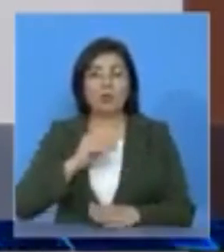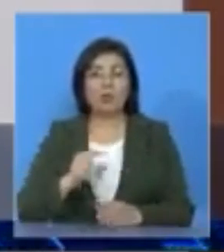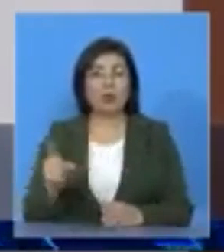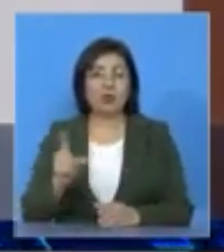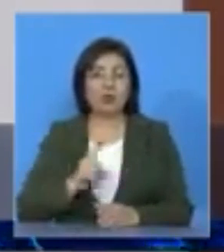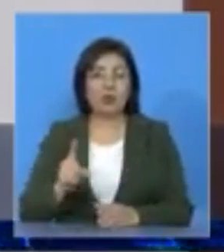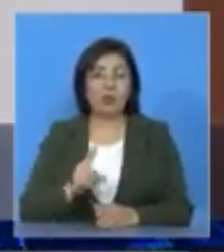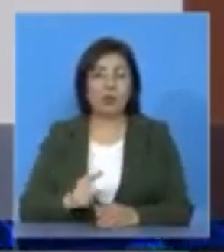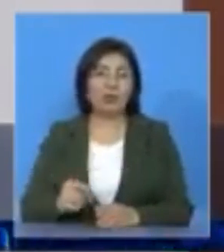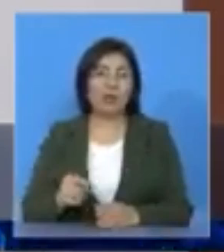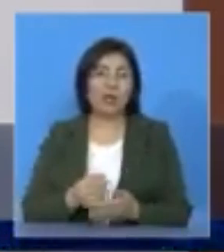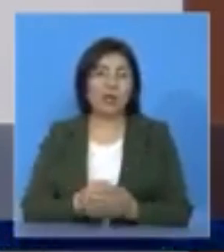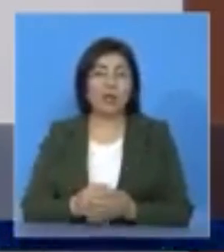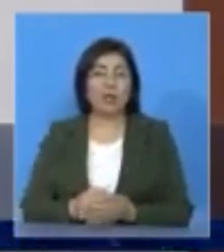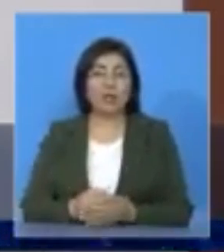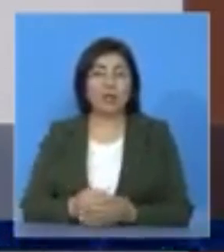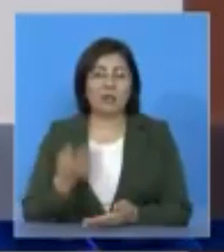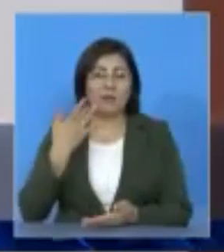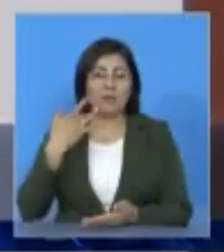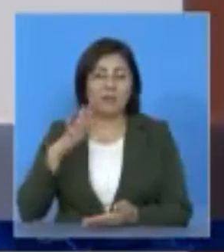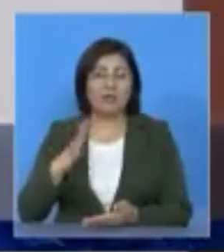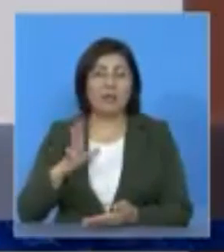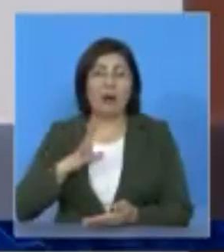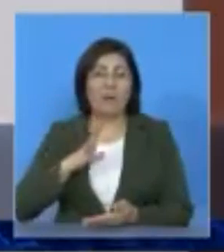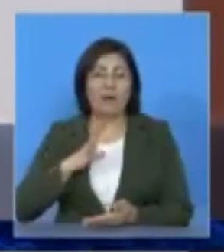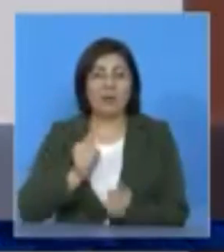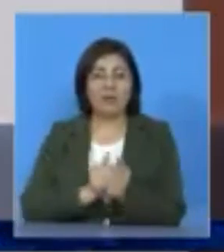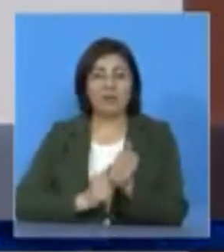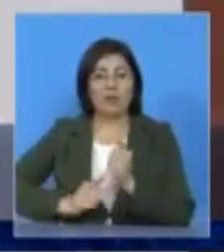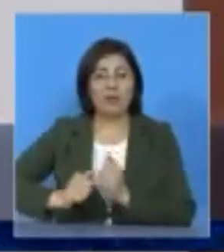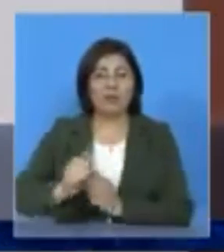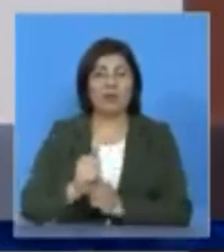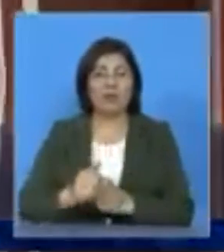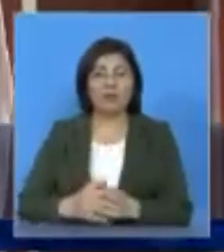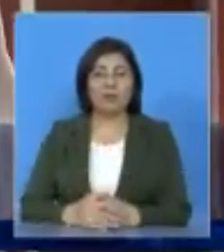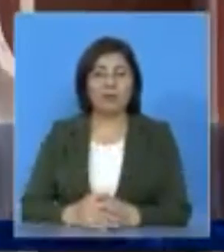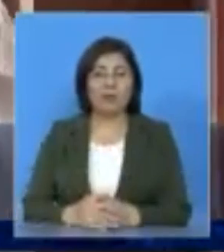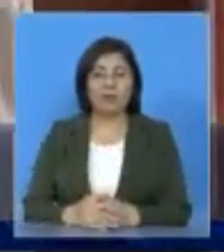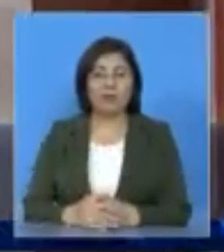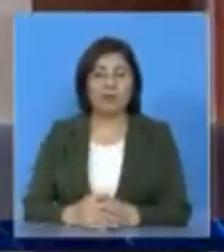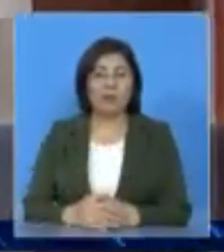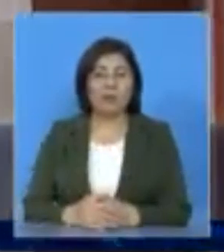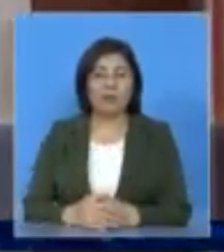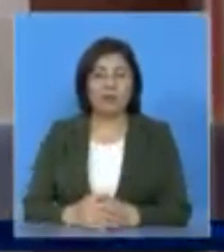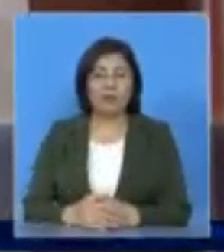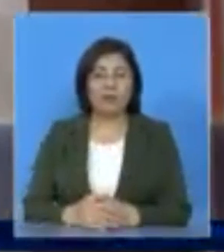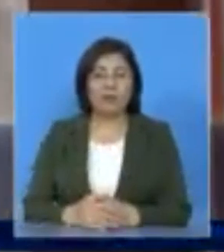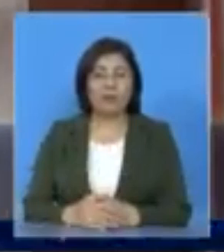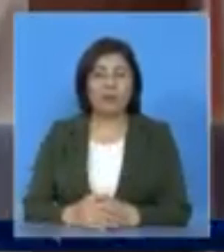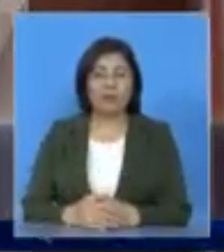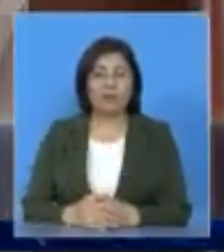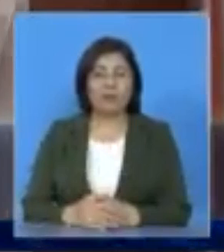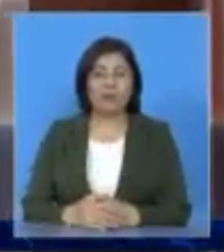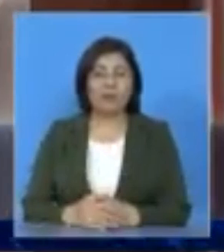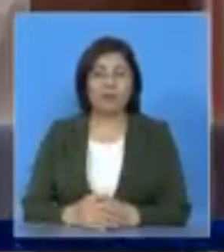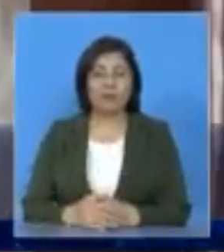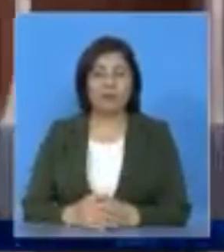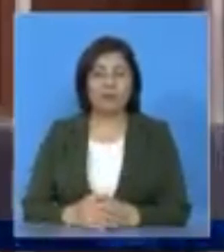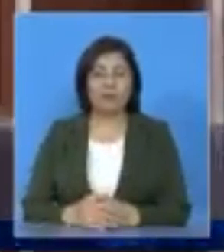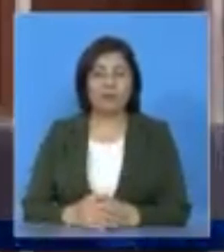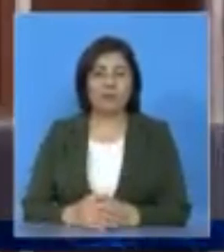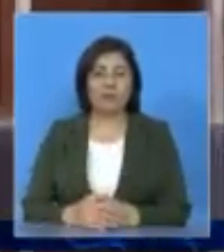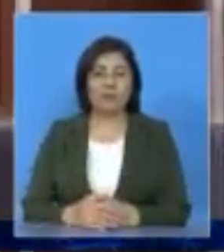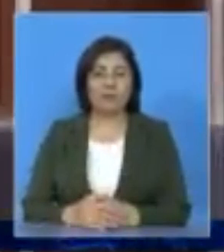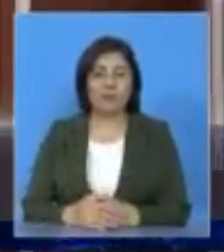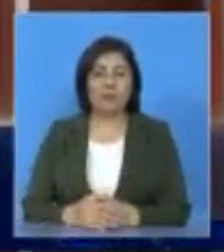чтобы никогда не сдавались и шли только дальше и вперед. Казырга Бахтыбаланың нәтижесі өте керемет,